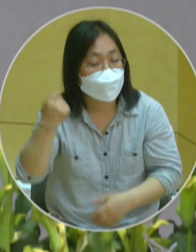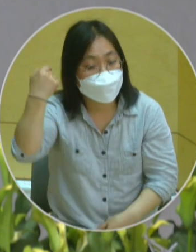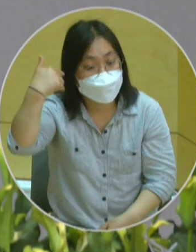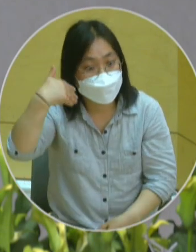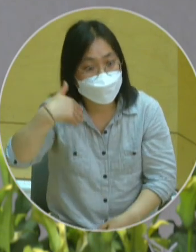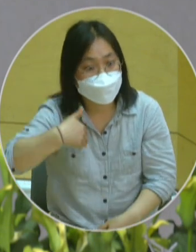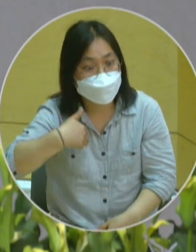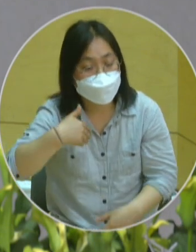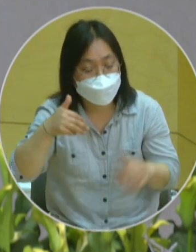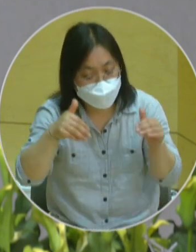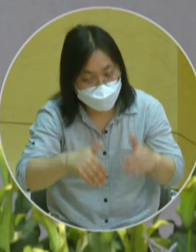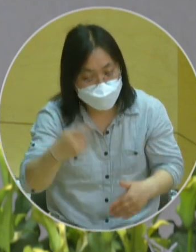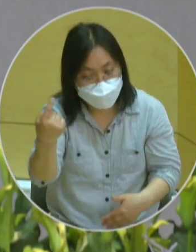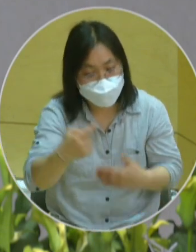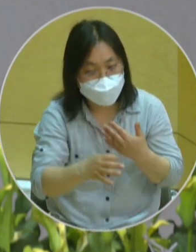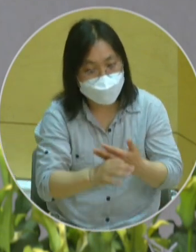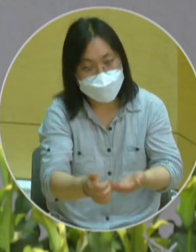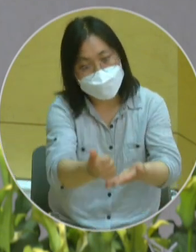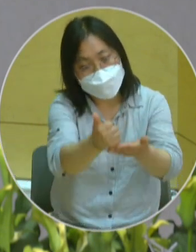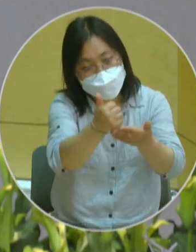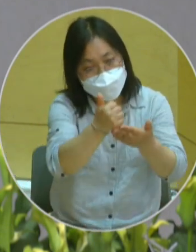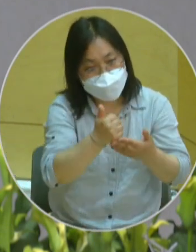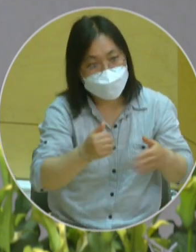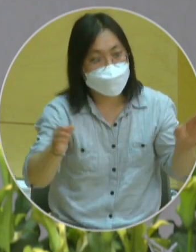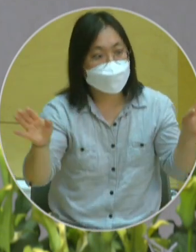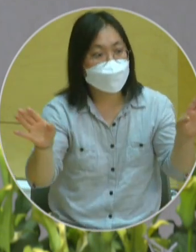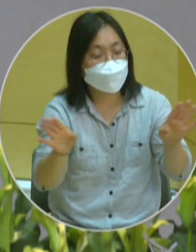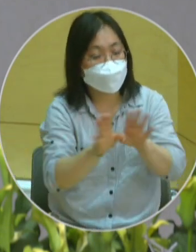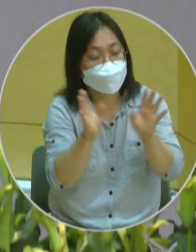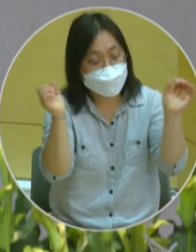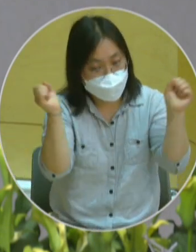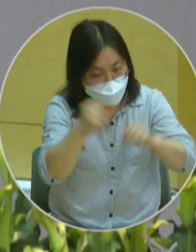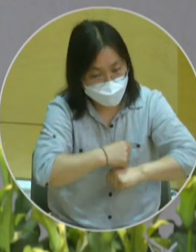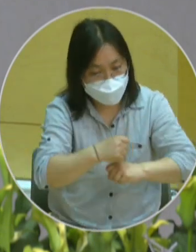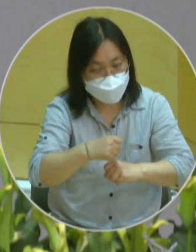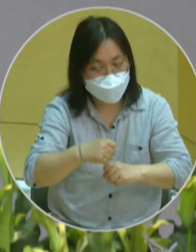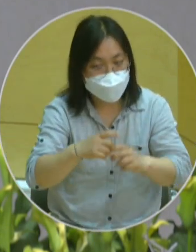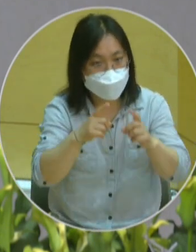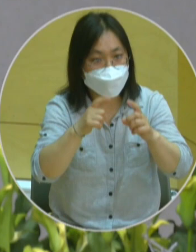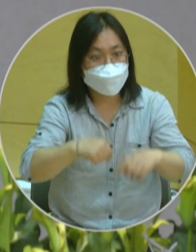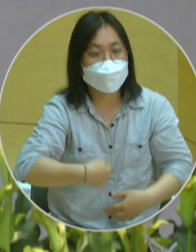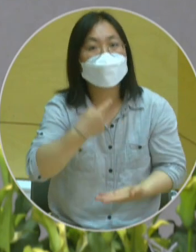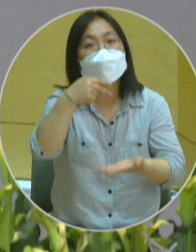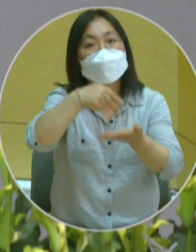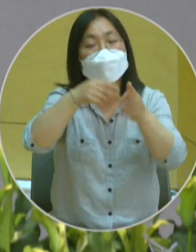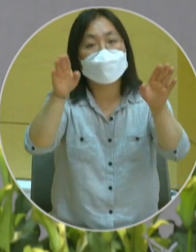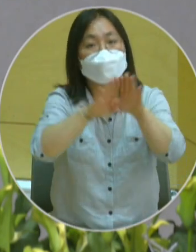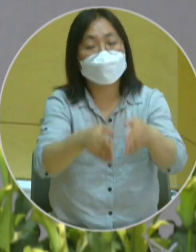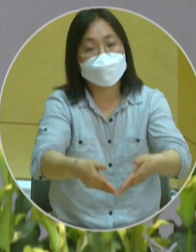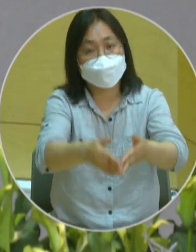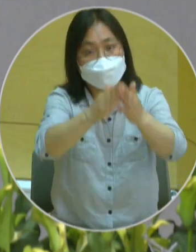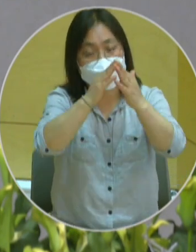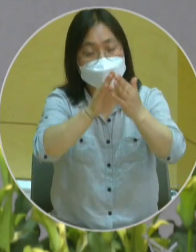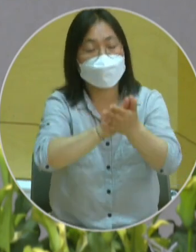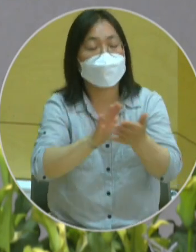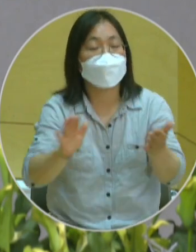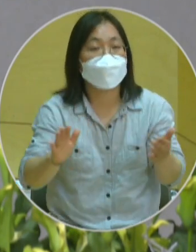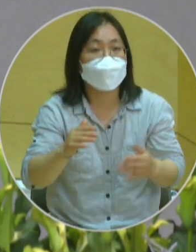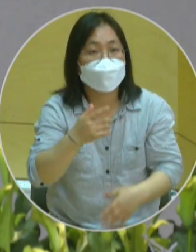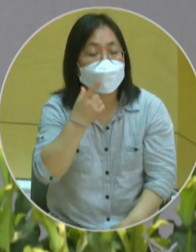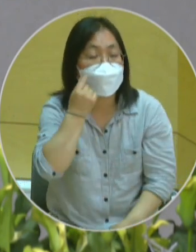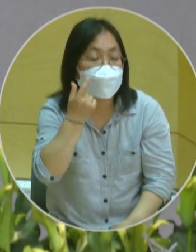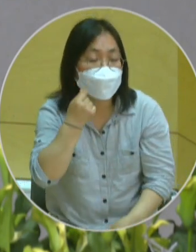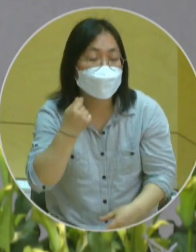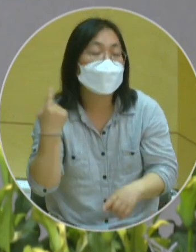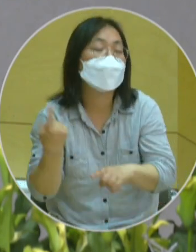중국의 사신들이 오면 맞이하러 가는 그 문을 헐고 독립문을 세운 겁니다. 일본도 마찬가지입니다. 36년간 우리를 했습니다.